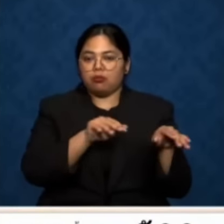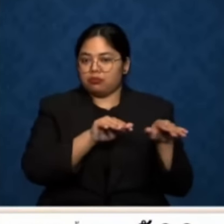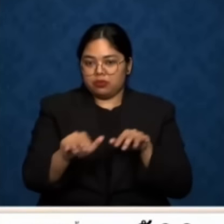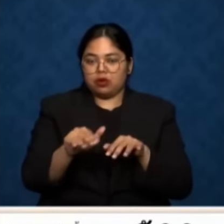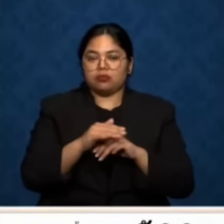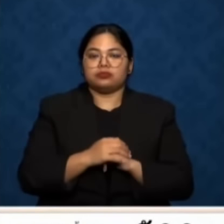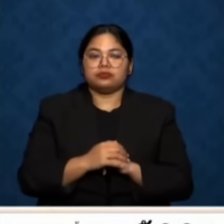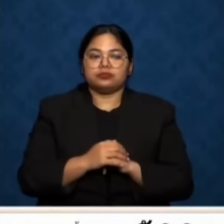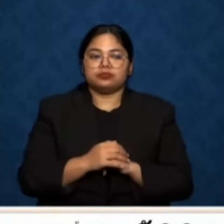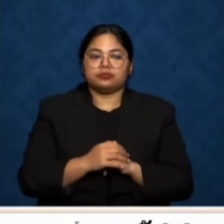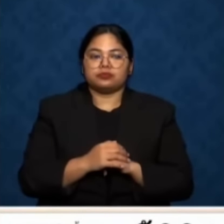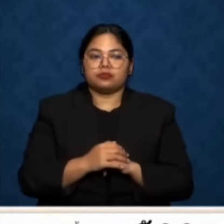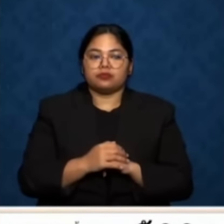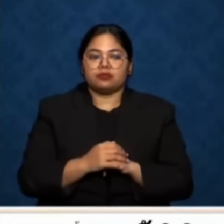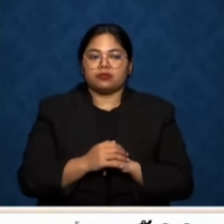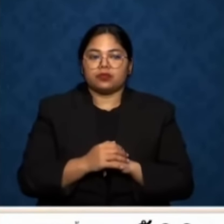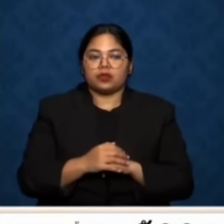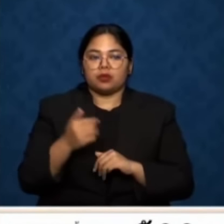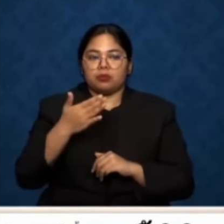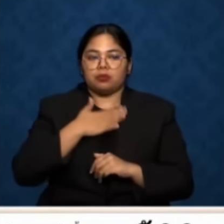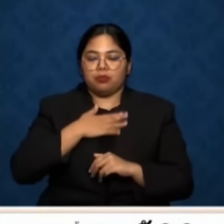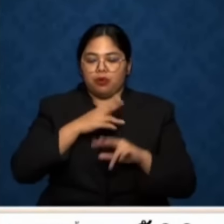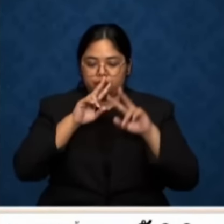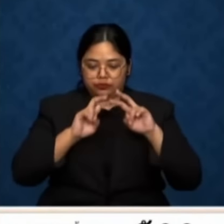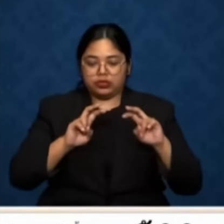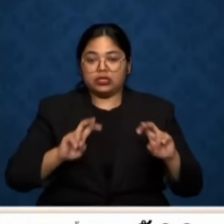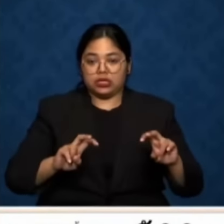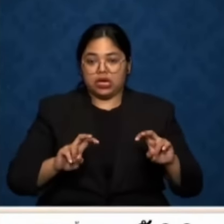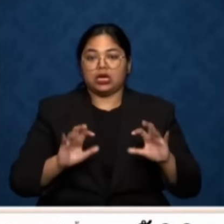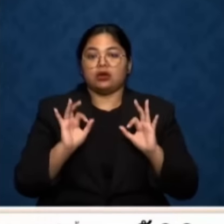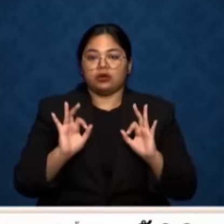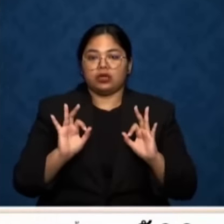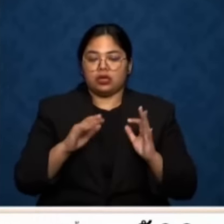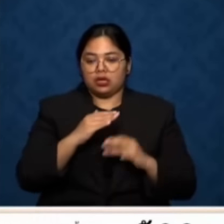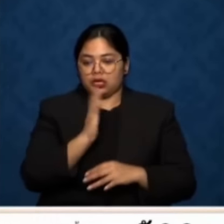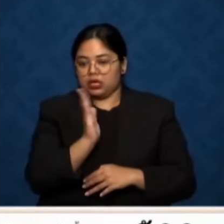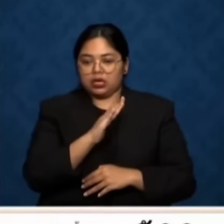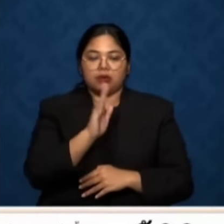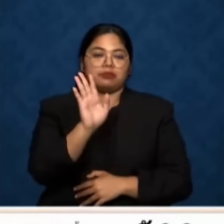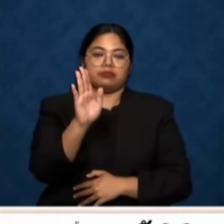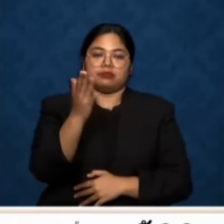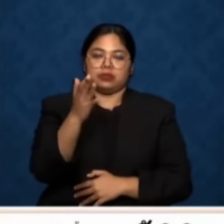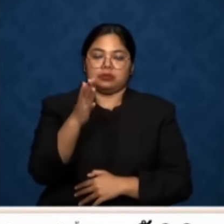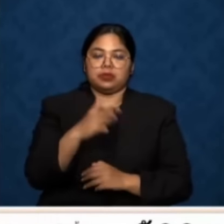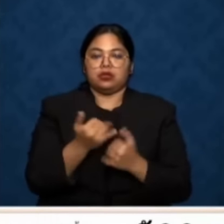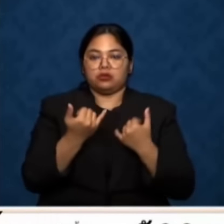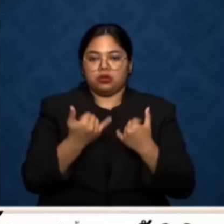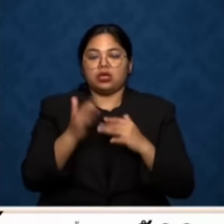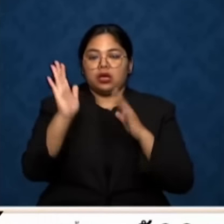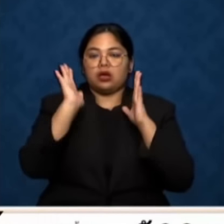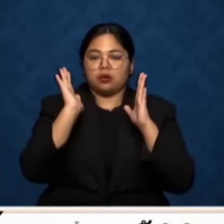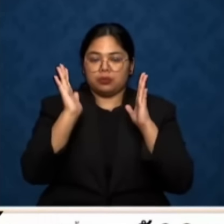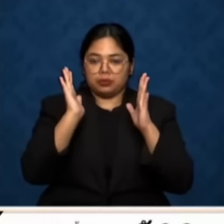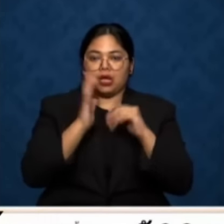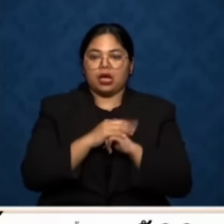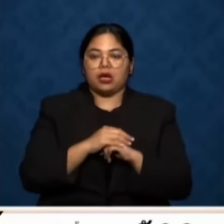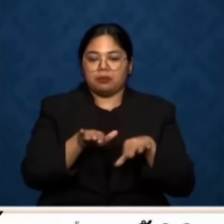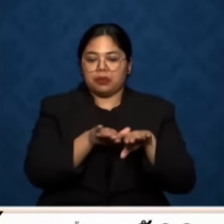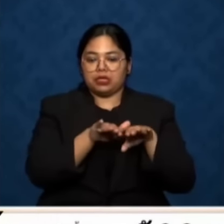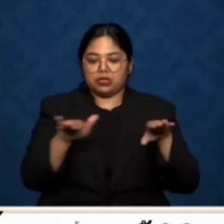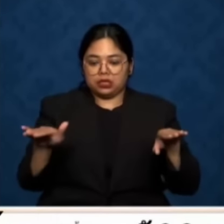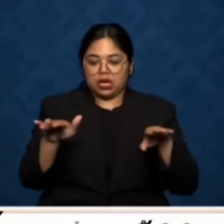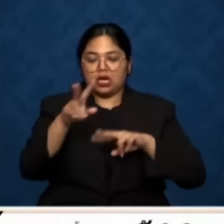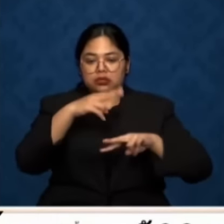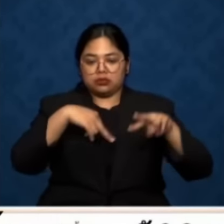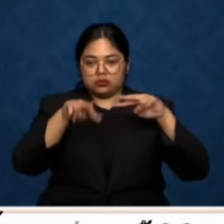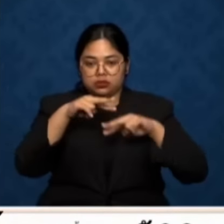ก็ผมคิดว่านิสัยงี้ครับผมไม่ได้เอียงนะครับแต่ว่าตอนนี้ผู้อภิปรายว่ามาตรฐานการรักษา